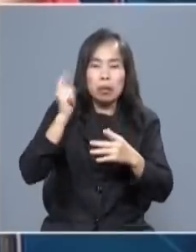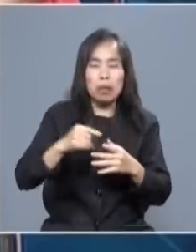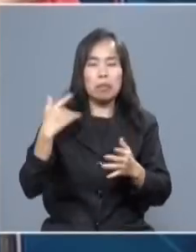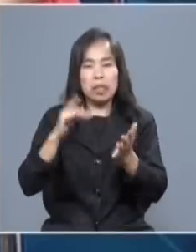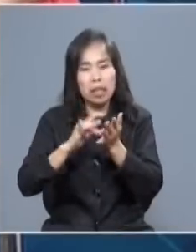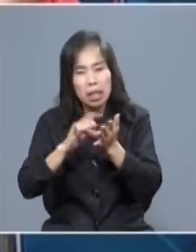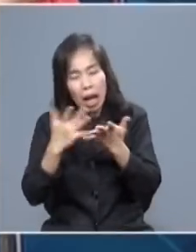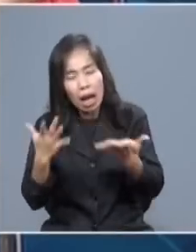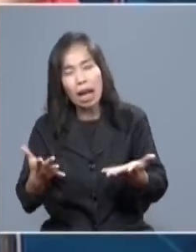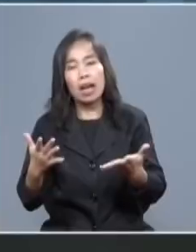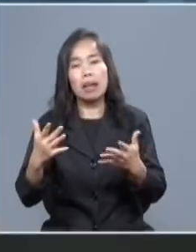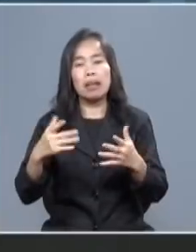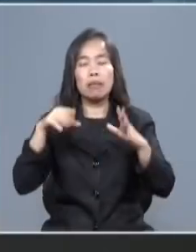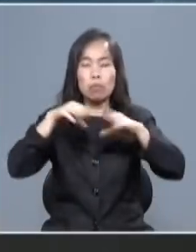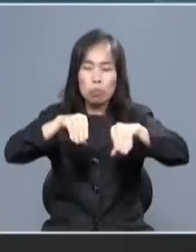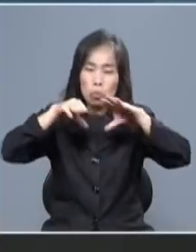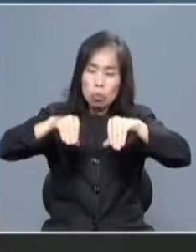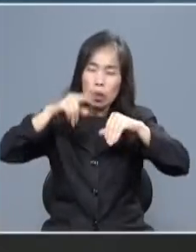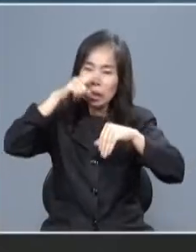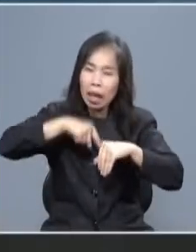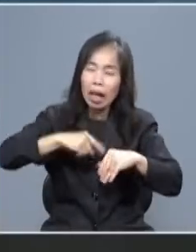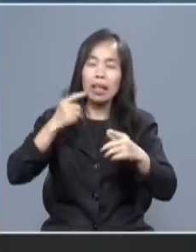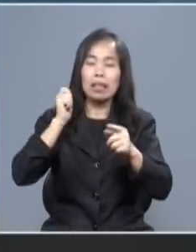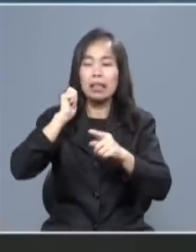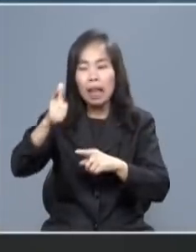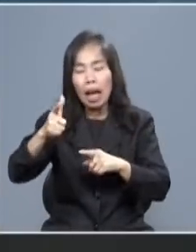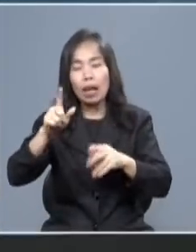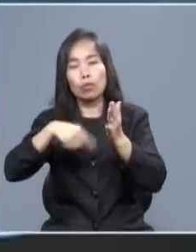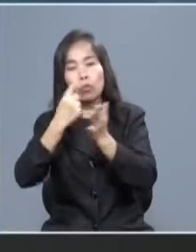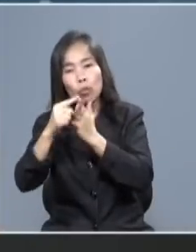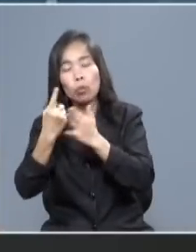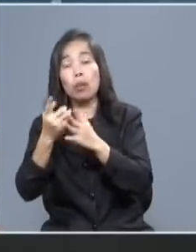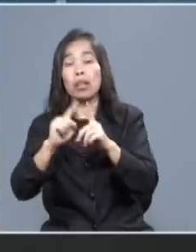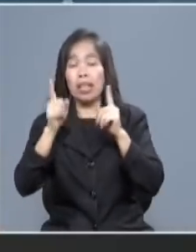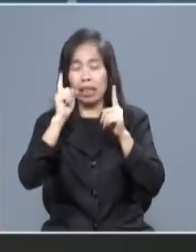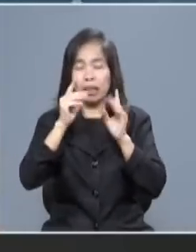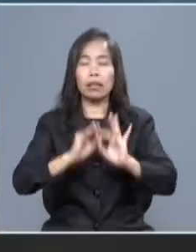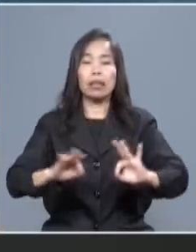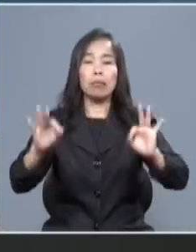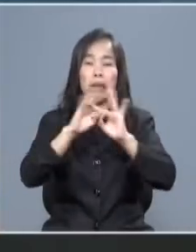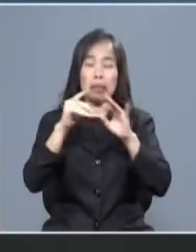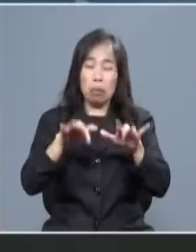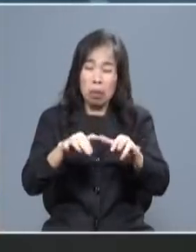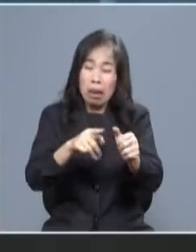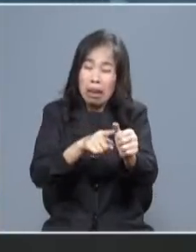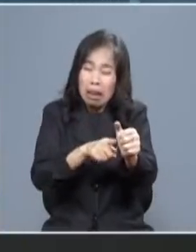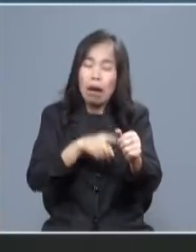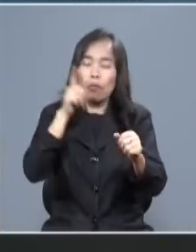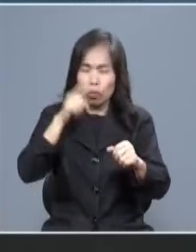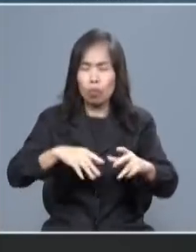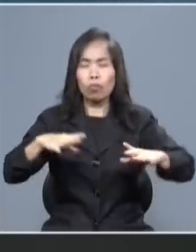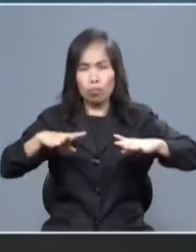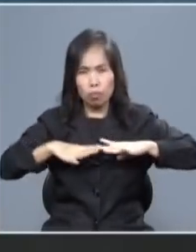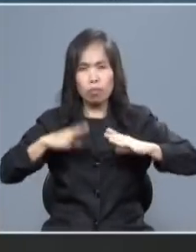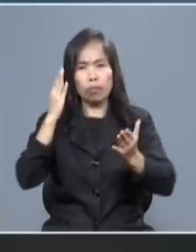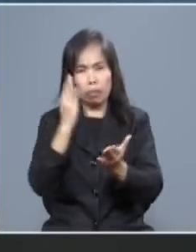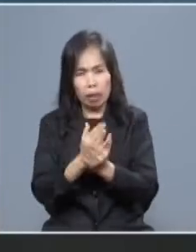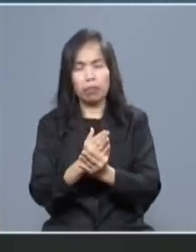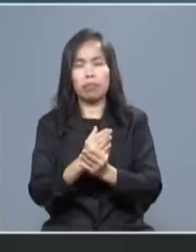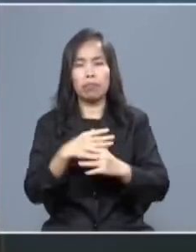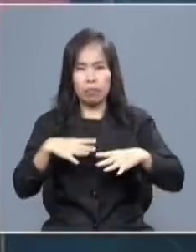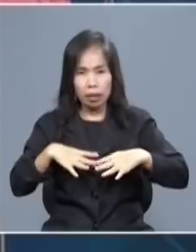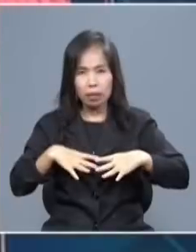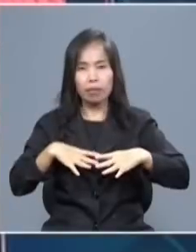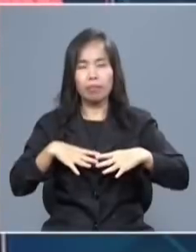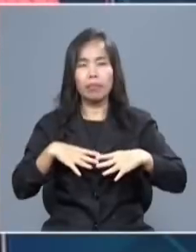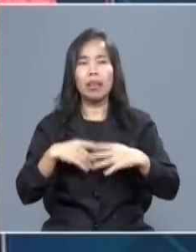หรือว่าบางคนก็ไปนวดแผ่นไทยวิธีป้องกันที่ดีที่สุดเลยก็ก็คือถ้าเรามีอาการจากการใช้นานเกินไปก็ควรที่จะหยุดพักแล้วหันมาดูแลตัวเองครับอคือถ้า